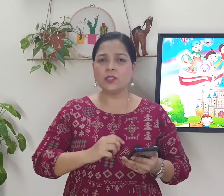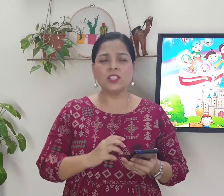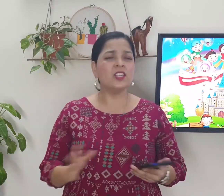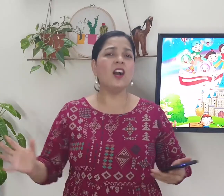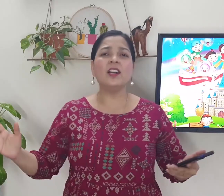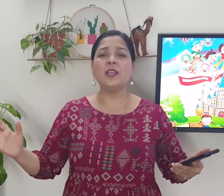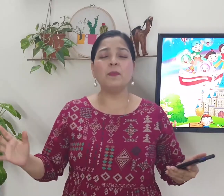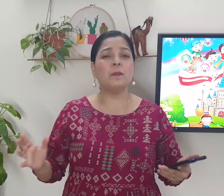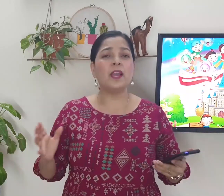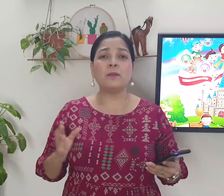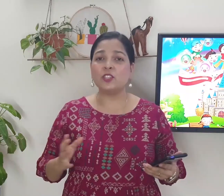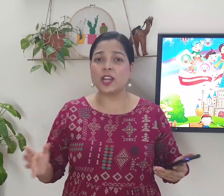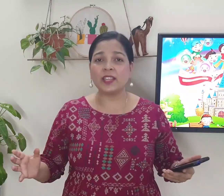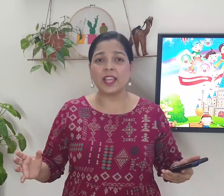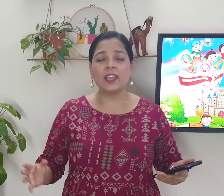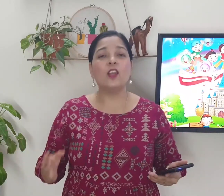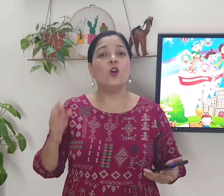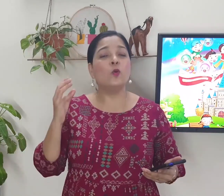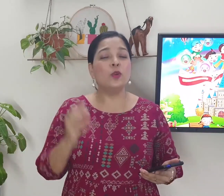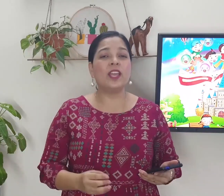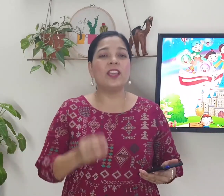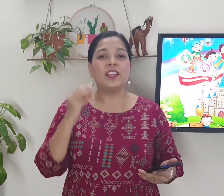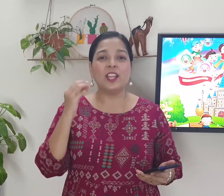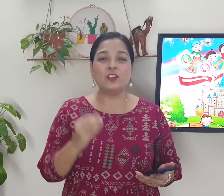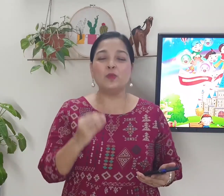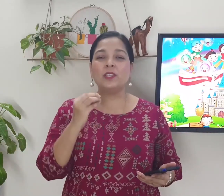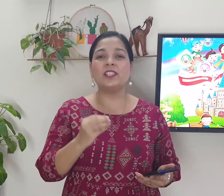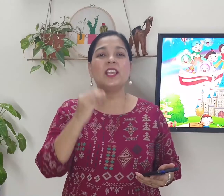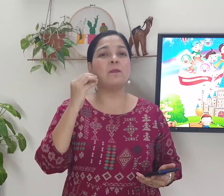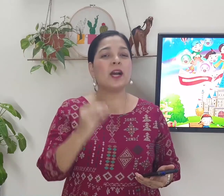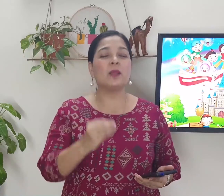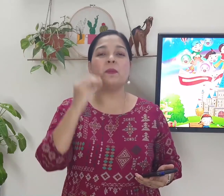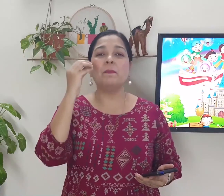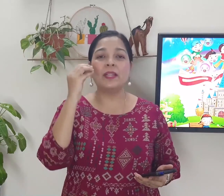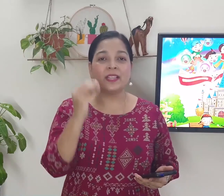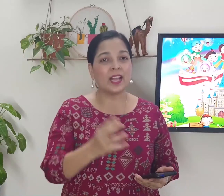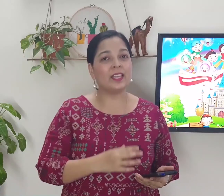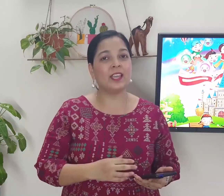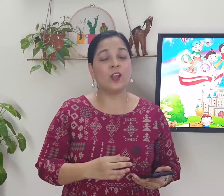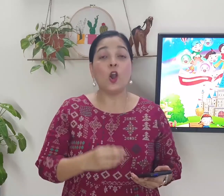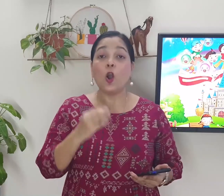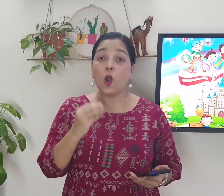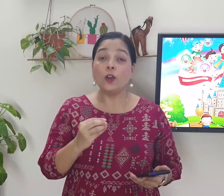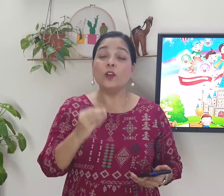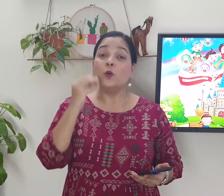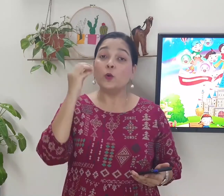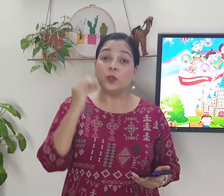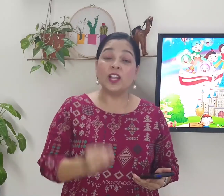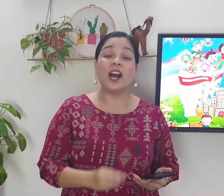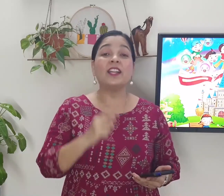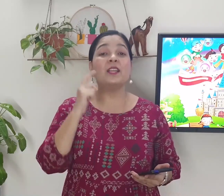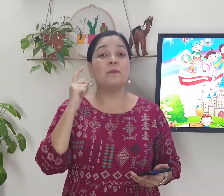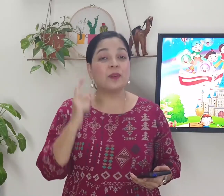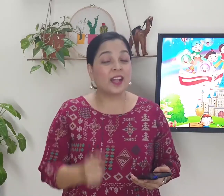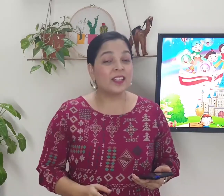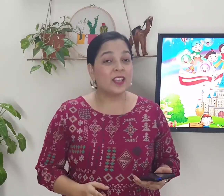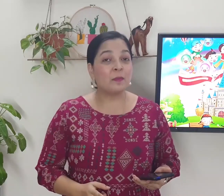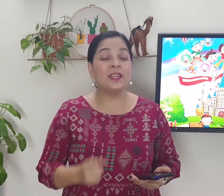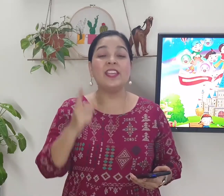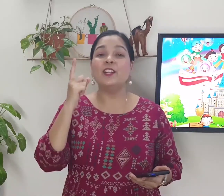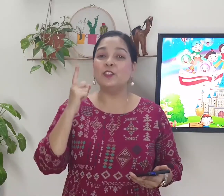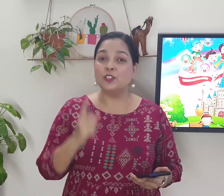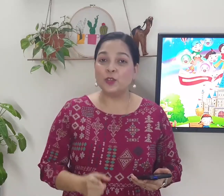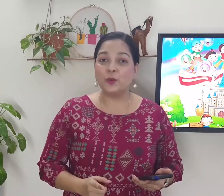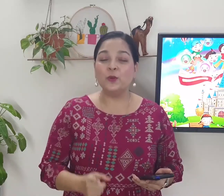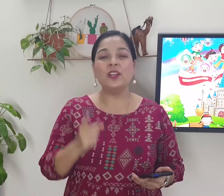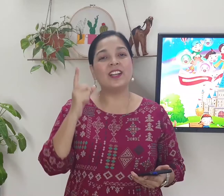सांगत आहे, जिथे कुठे तुम्ही जाता त्यांना परमेश्वराबद्दल फक्त सांगू नका, तर त्यांची तारणेची